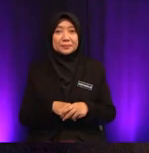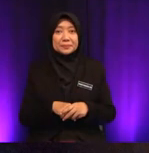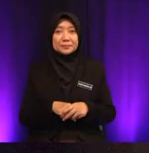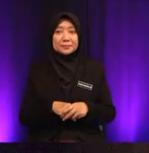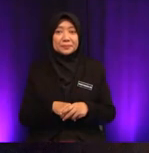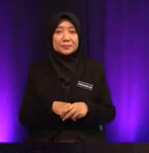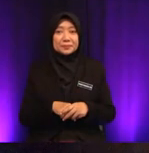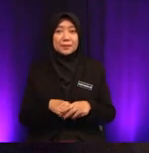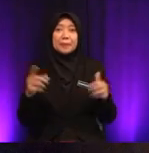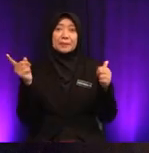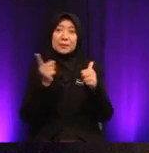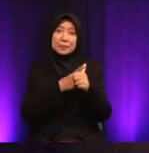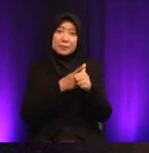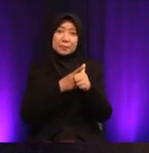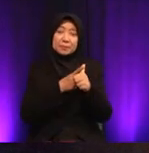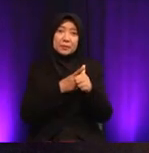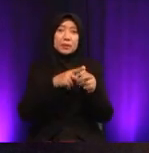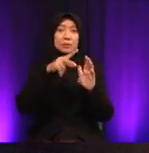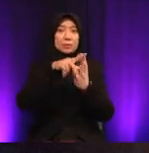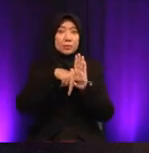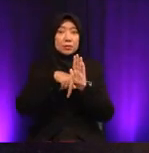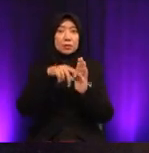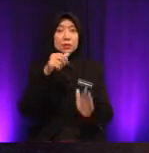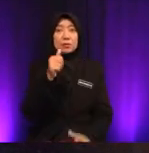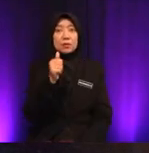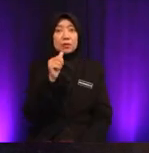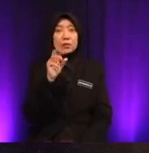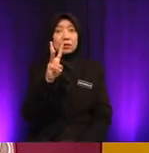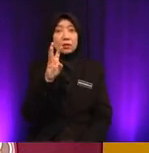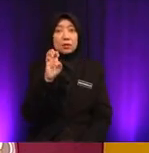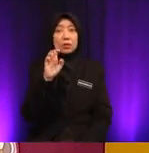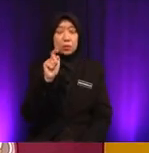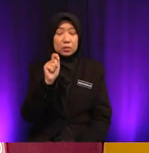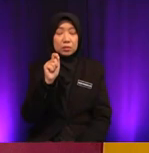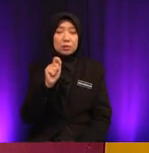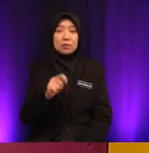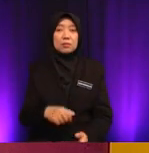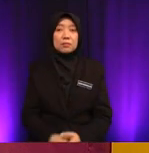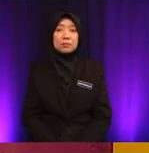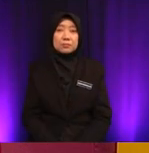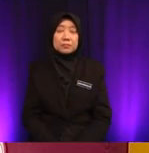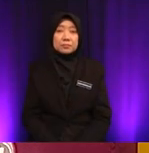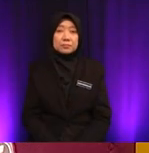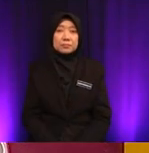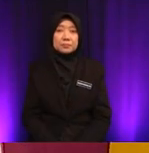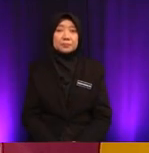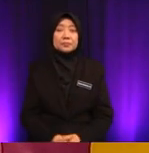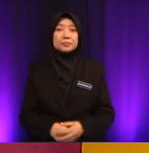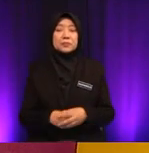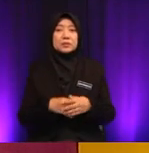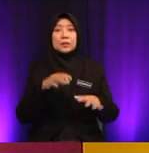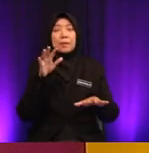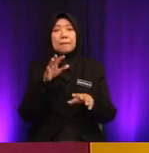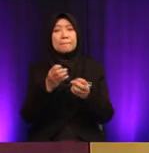yang pertama ini selalu kita dengar pengawet Oke jadi pengawet nih sebenarnya kita banyak